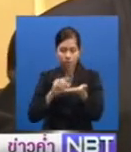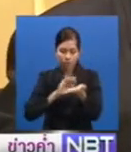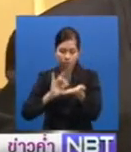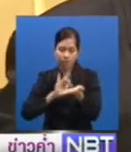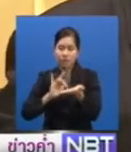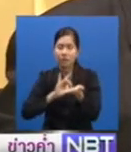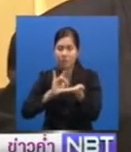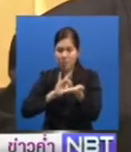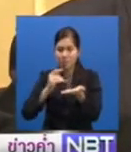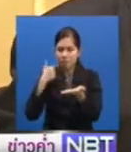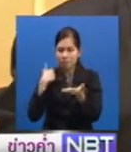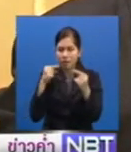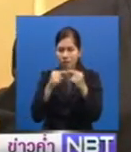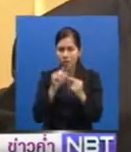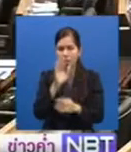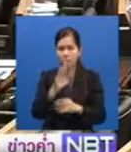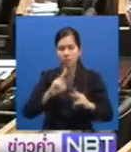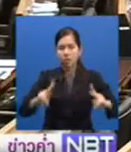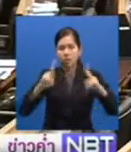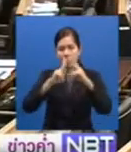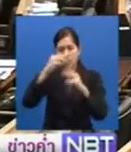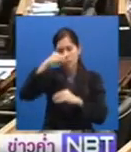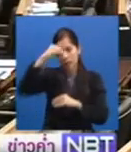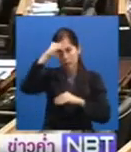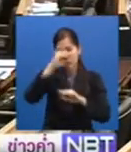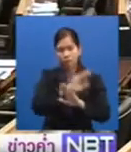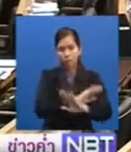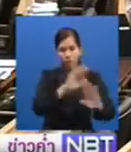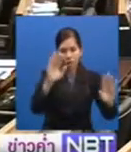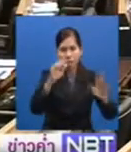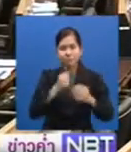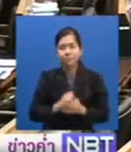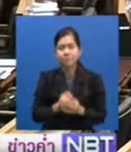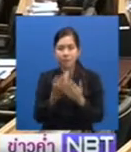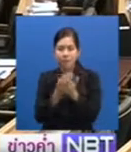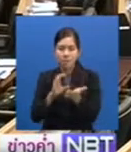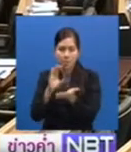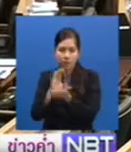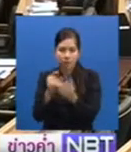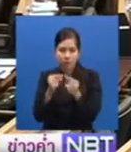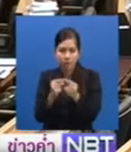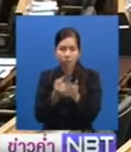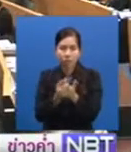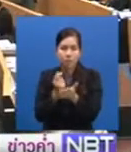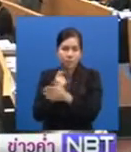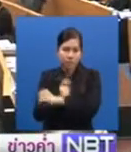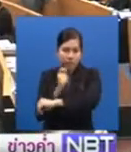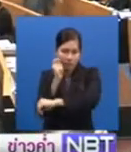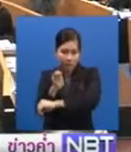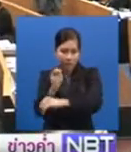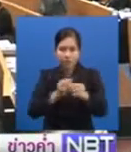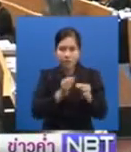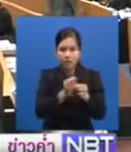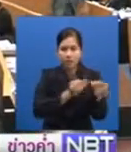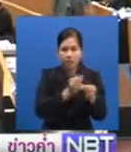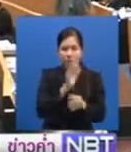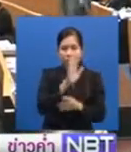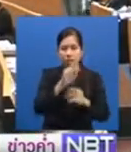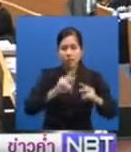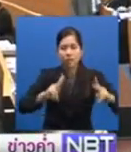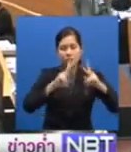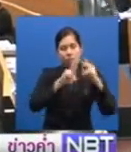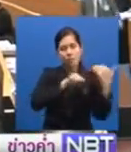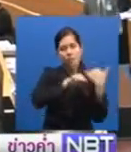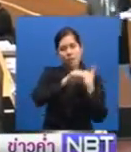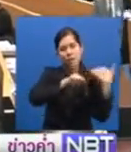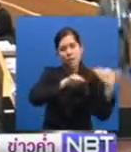ทับเล็ตพีซีของกระทรวงศึกษาธิการและงบประมาณจ้างที่ปรึกษาของกระทรวงคมนาคมที่มีมากเกินไปดีนะวันพรุ่งนี้